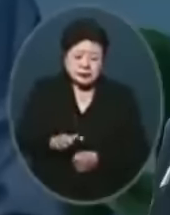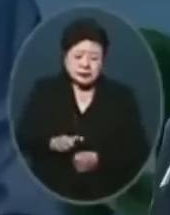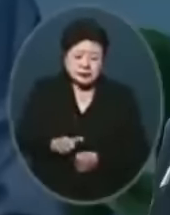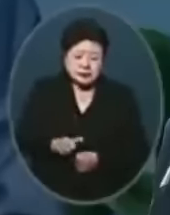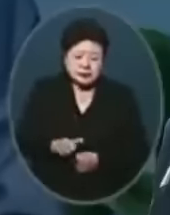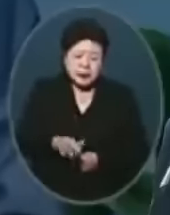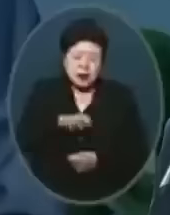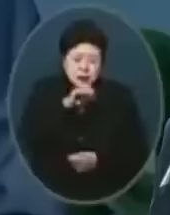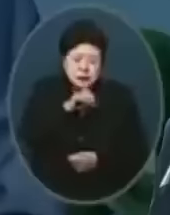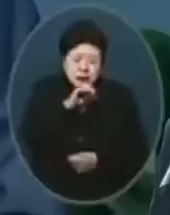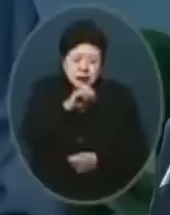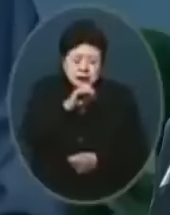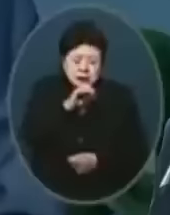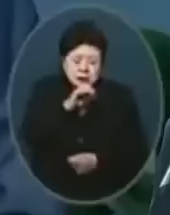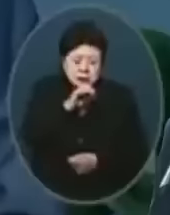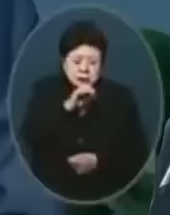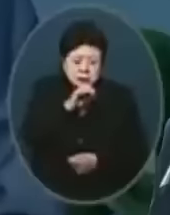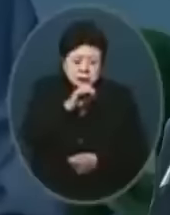원망할